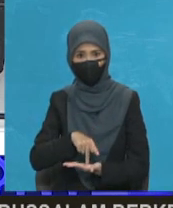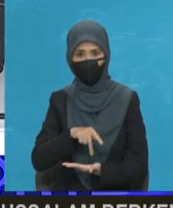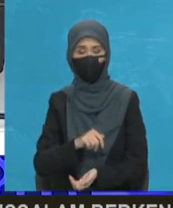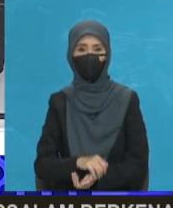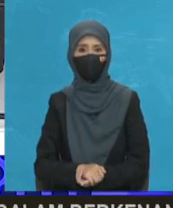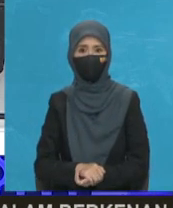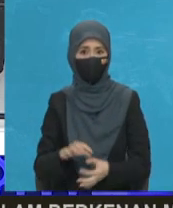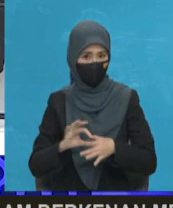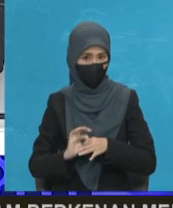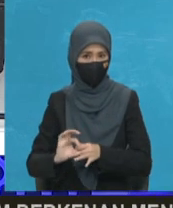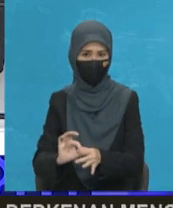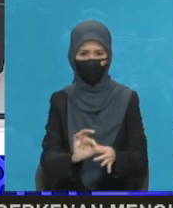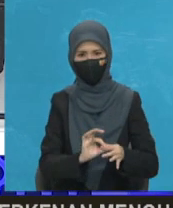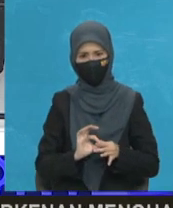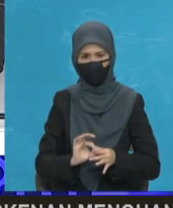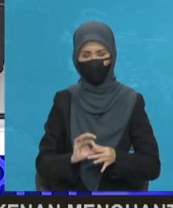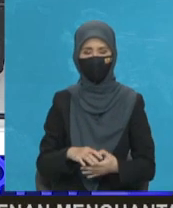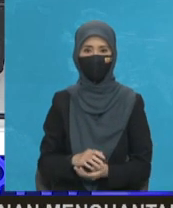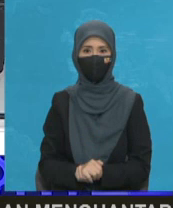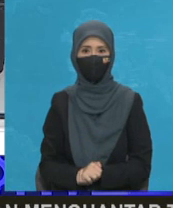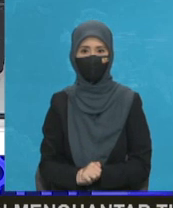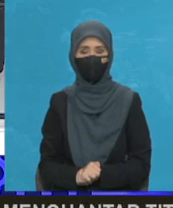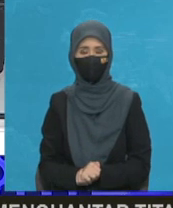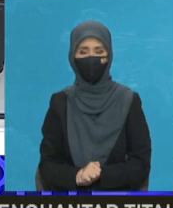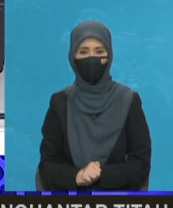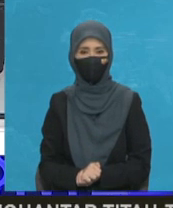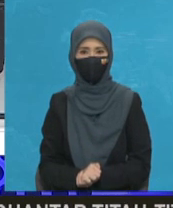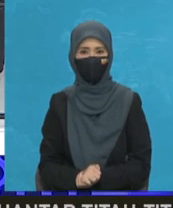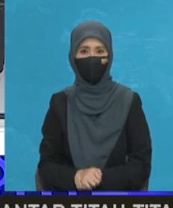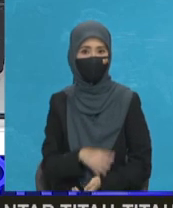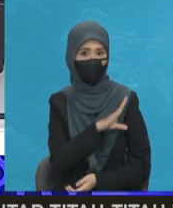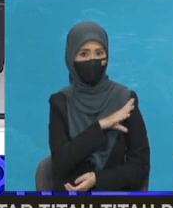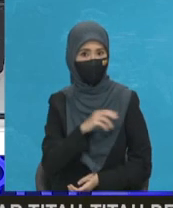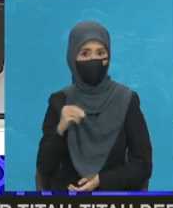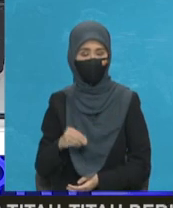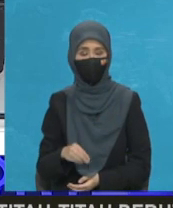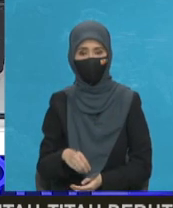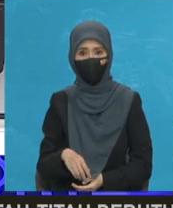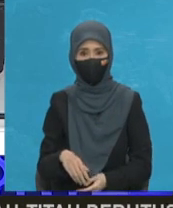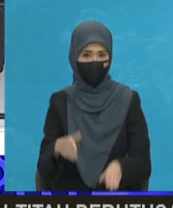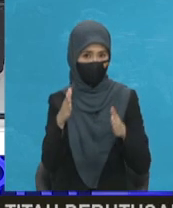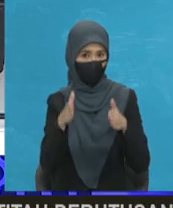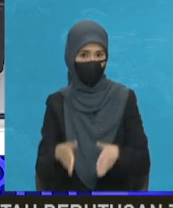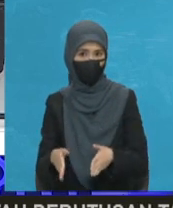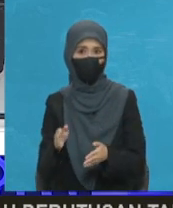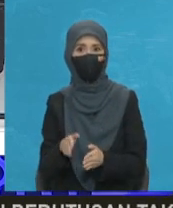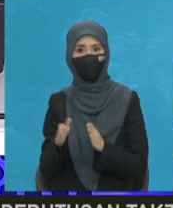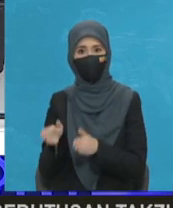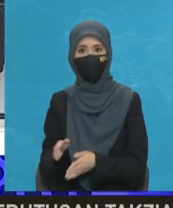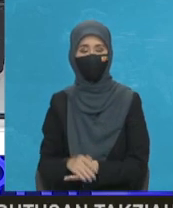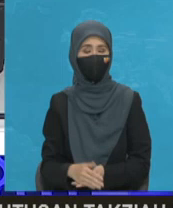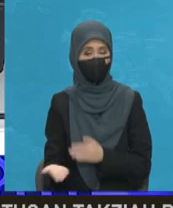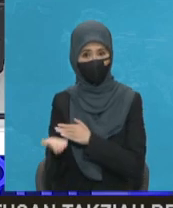menggalakkan kerjasama serta usaha kolaboratif antara pihak berkuasa dan masyarakat awam dalam menangani bencana alam pagi tadi